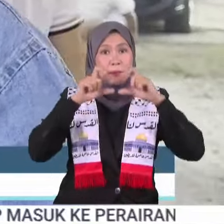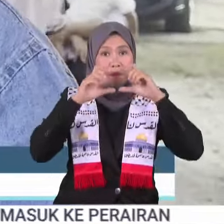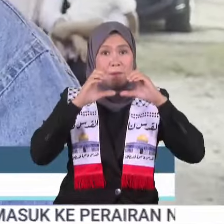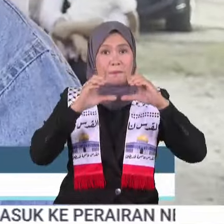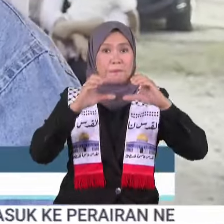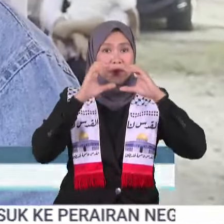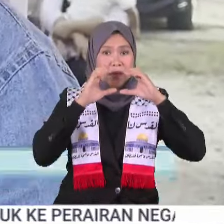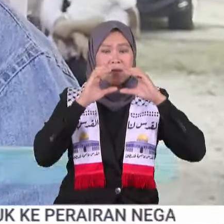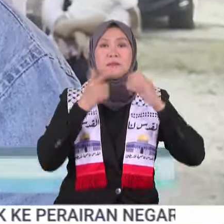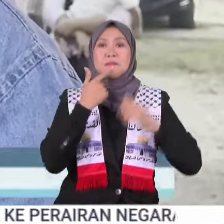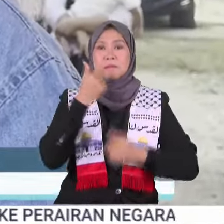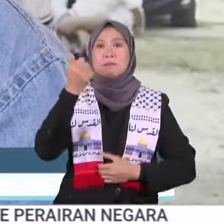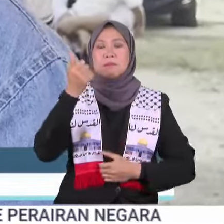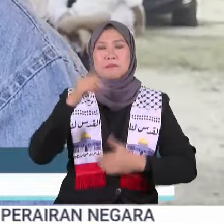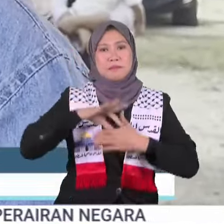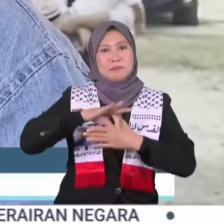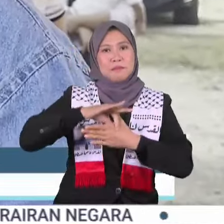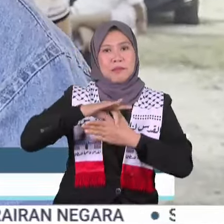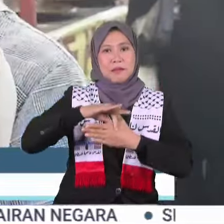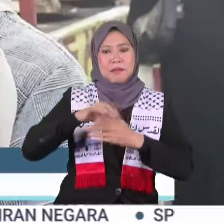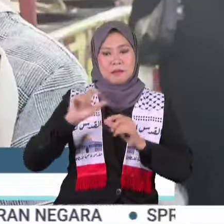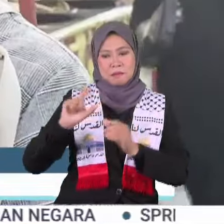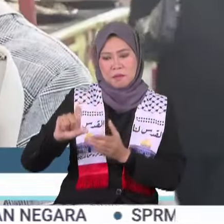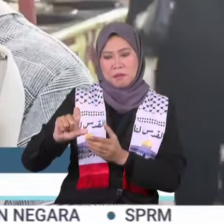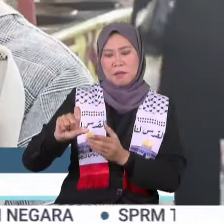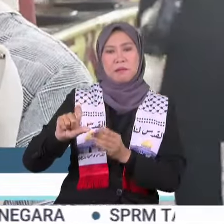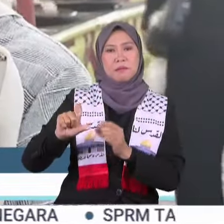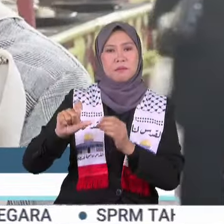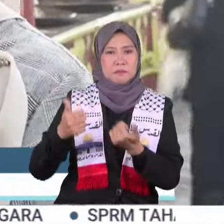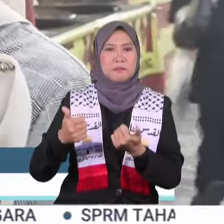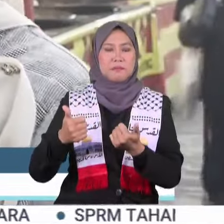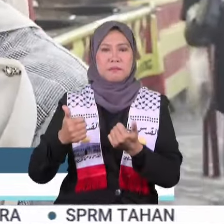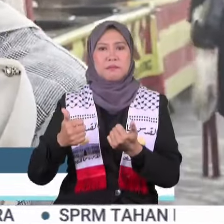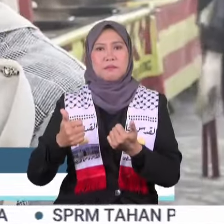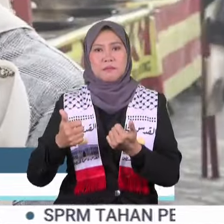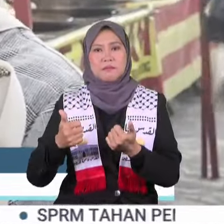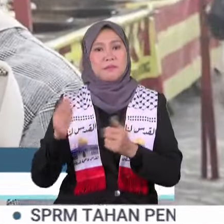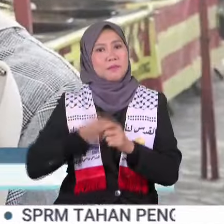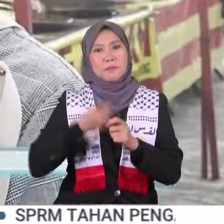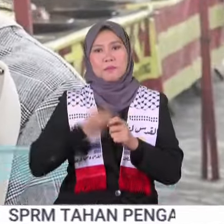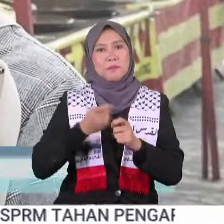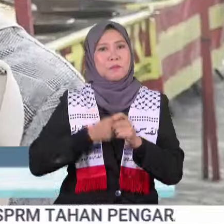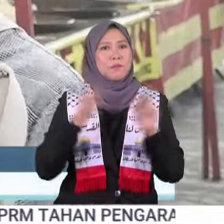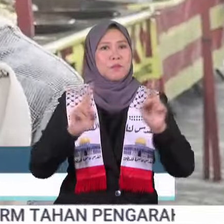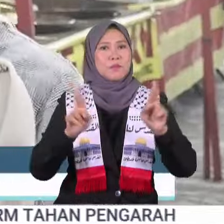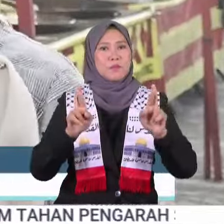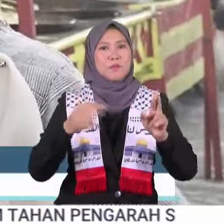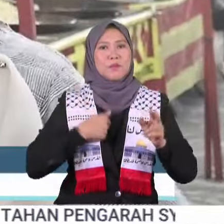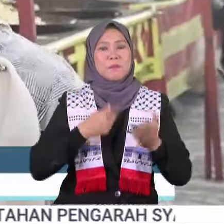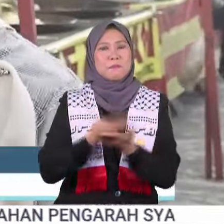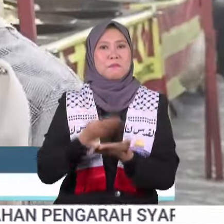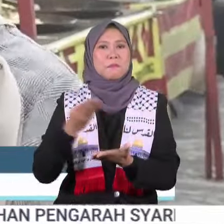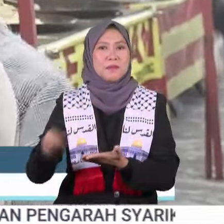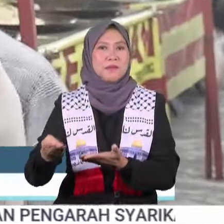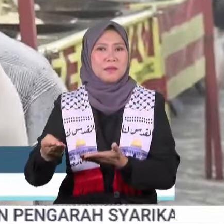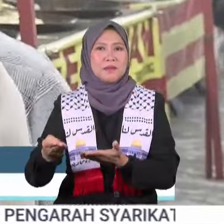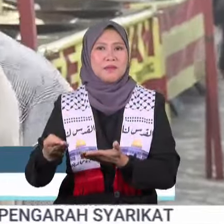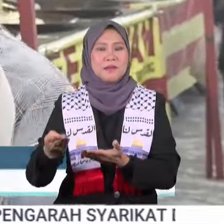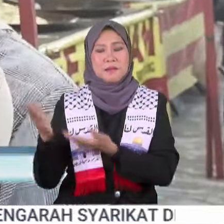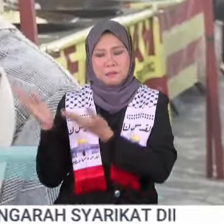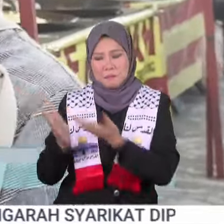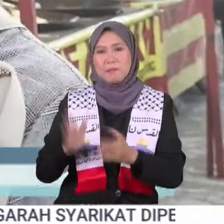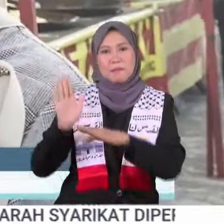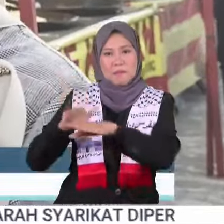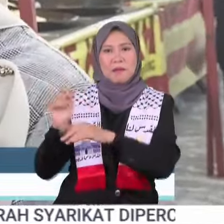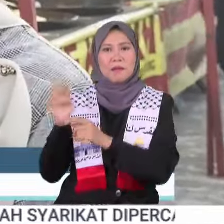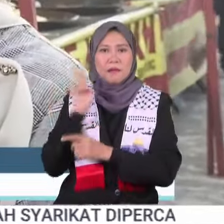sebab daging dia pun rasa tebal memang somah setiap hari Rabu saya beli dah Mari beli bawa kakak